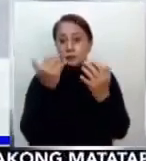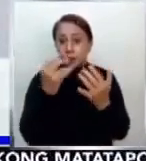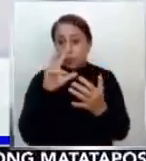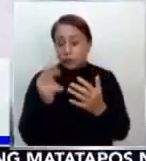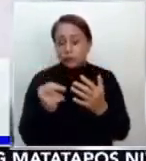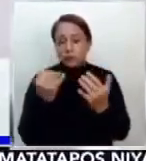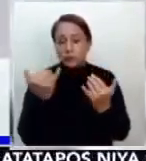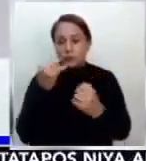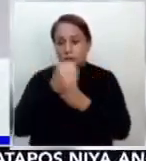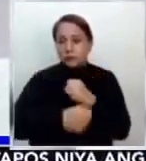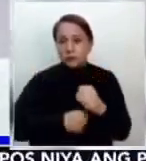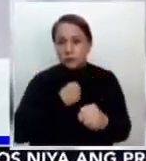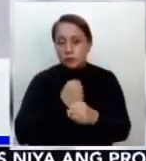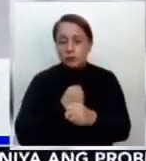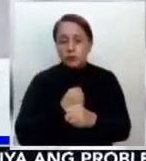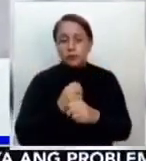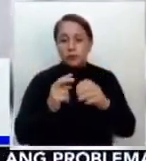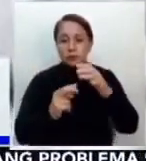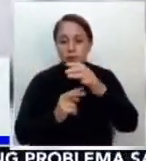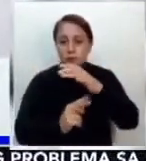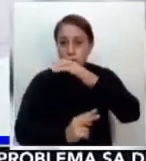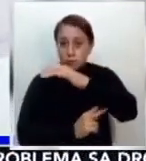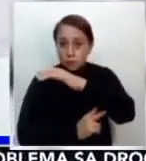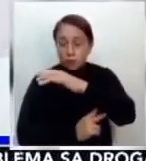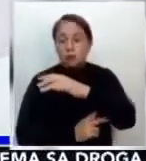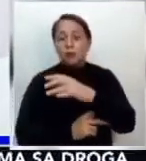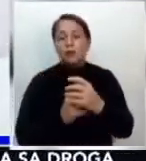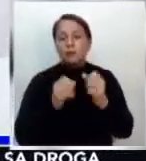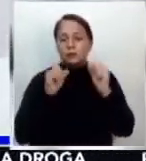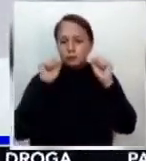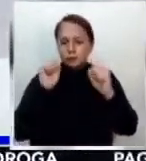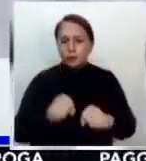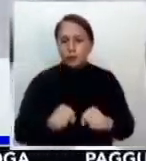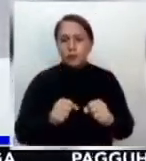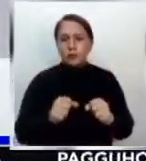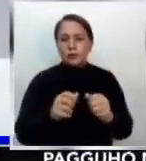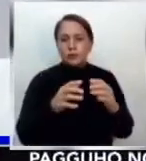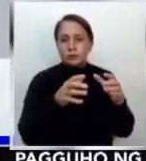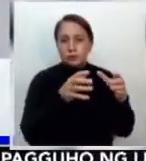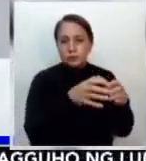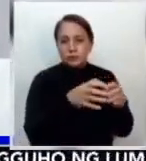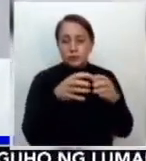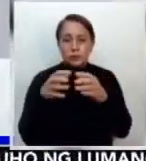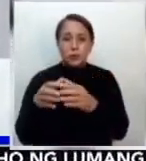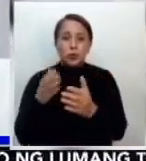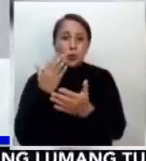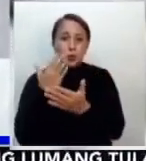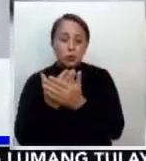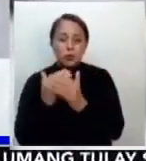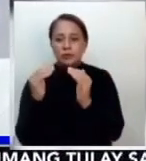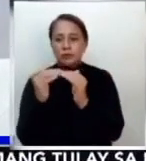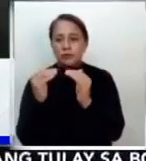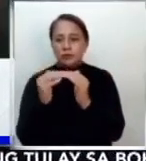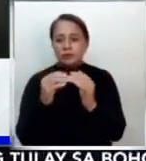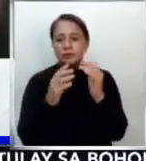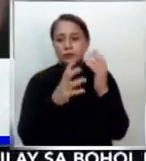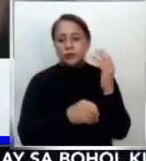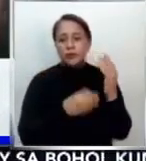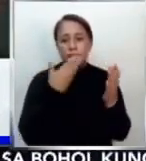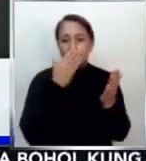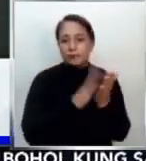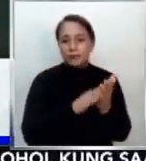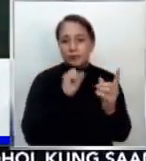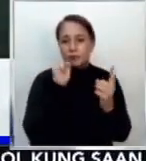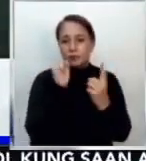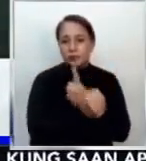mga istruktura gaya ng mga tulay ay maaaring maiklasify sa good, fair, poor at bad condition. Ang